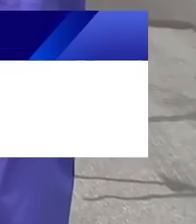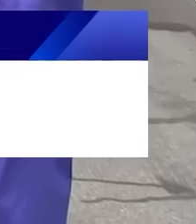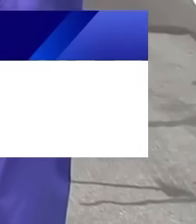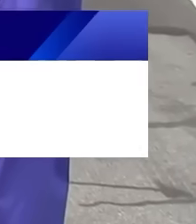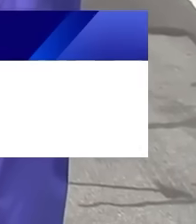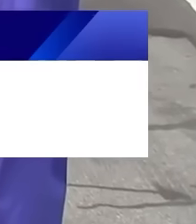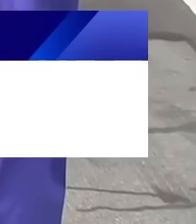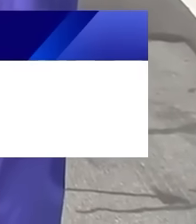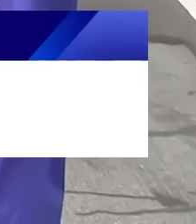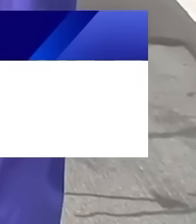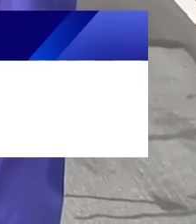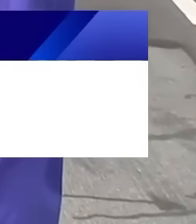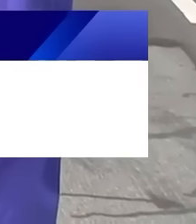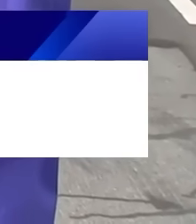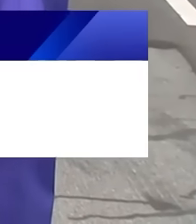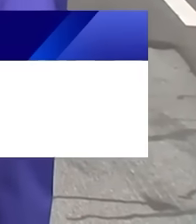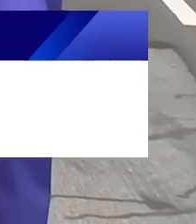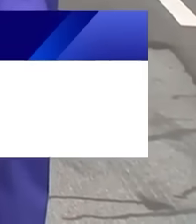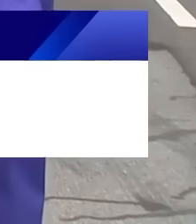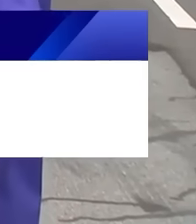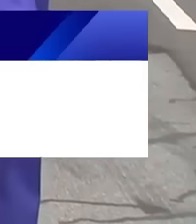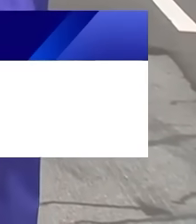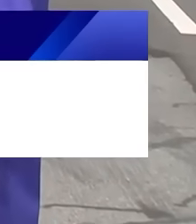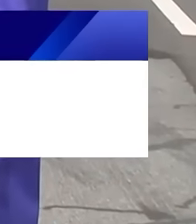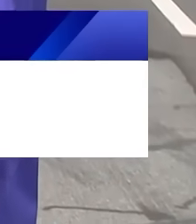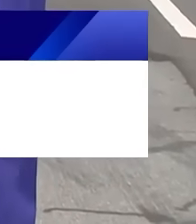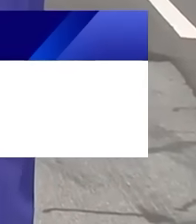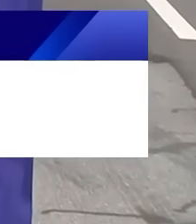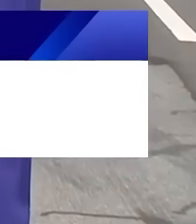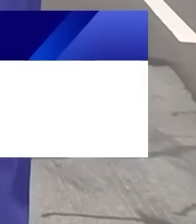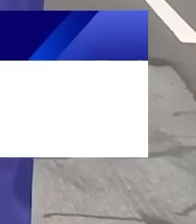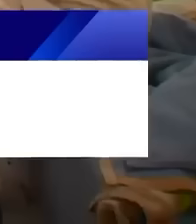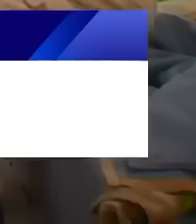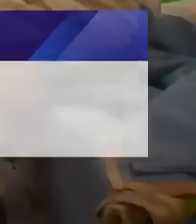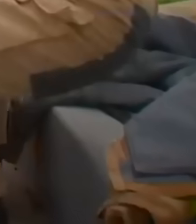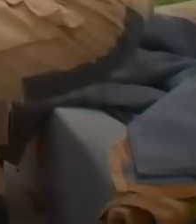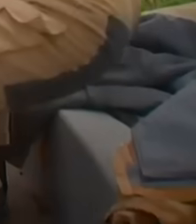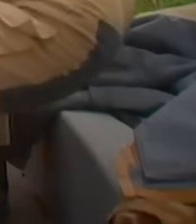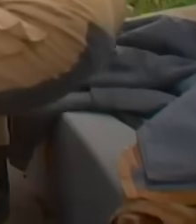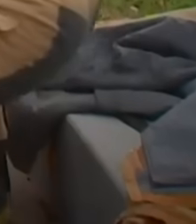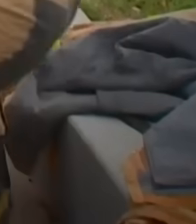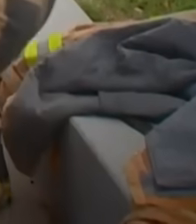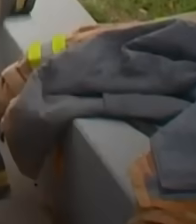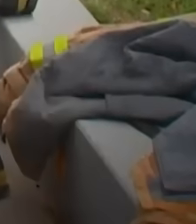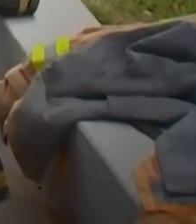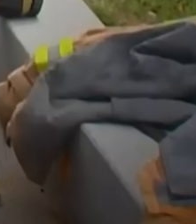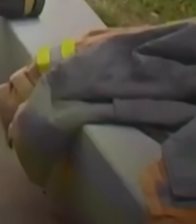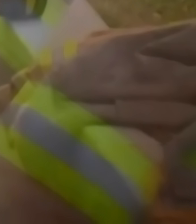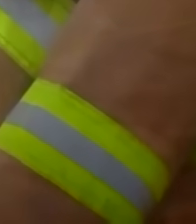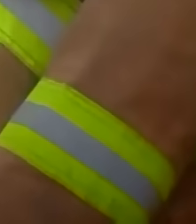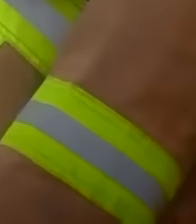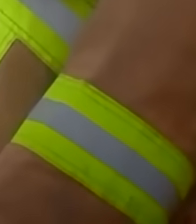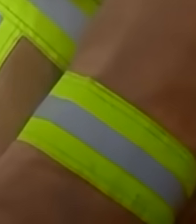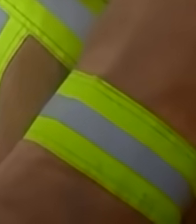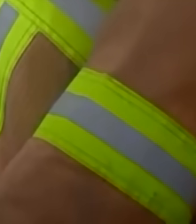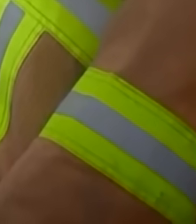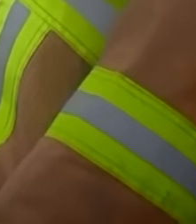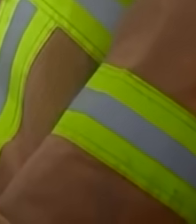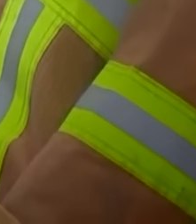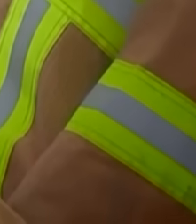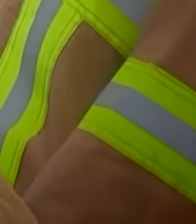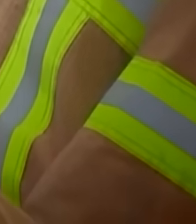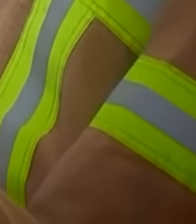면에서는 또 익숙한 면도 좀 있습니다. 길에서 먹고 자고 하시는 게요? 예. 대형 화재들이 갈수록 늘고 있지만